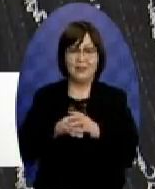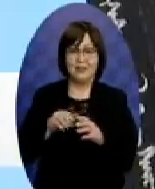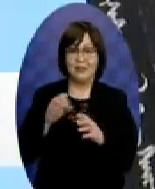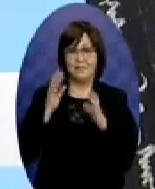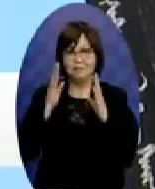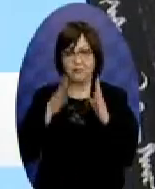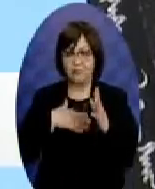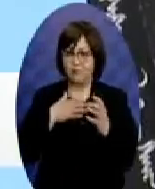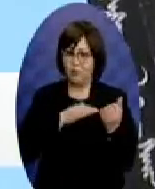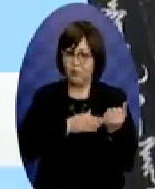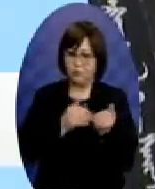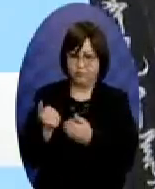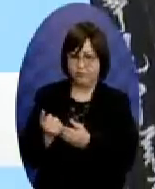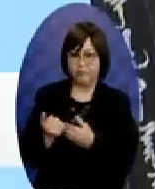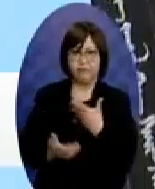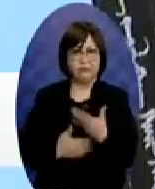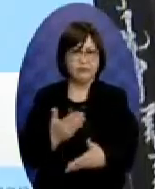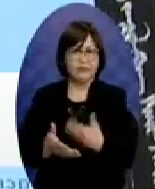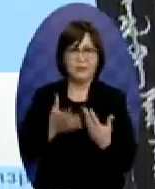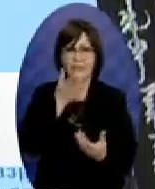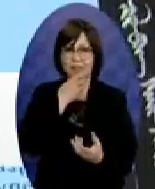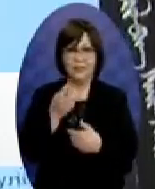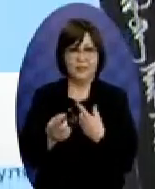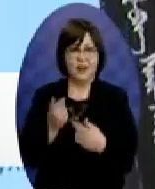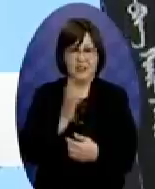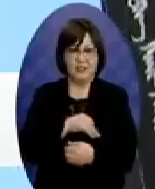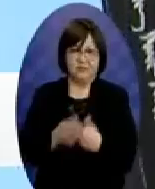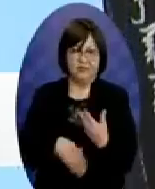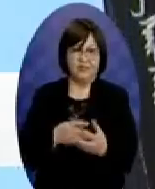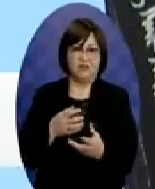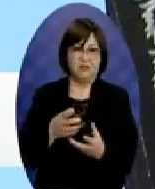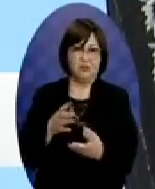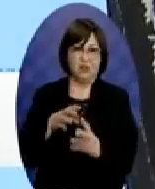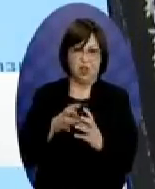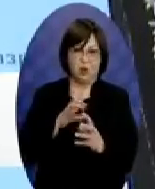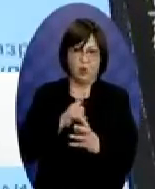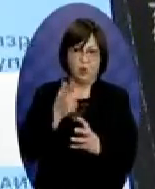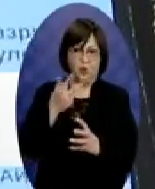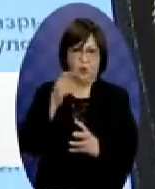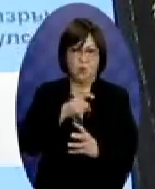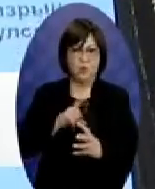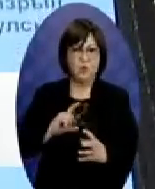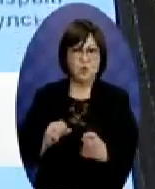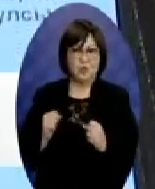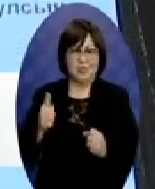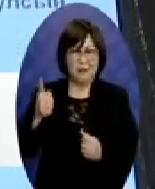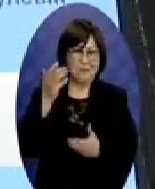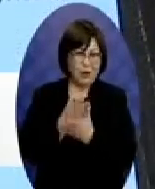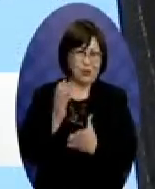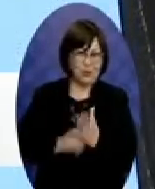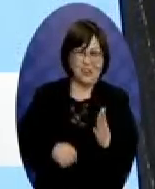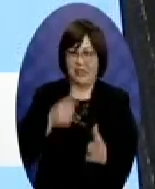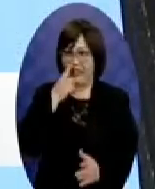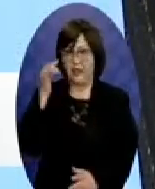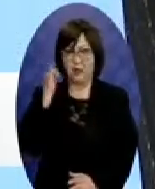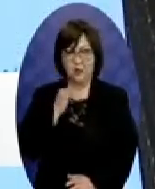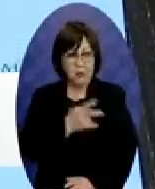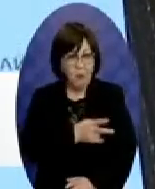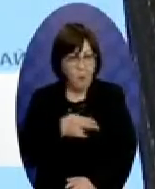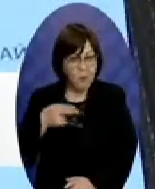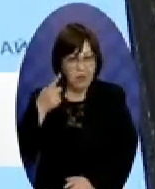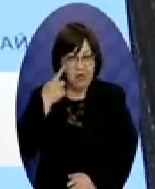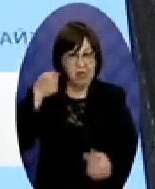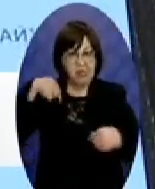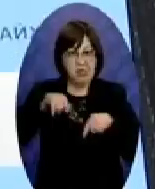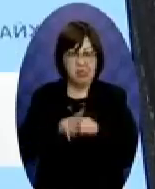нь дэлхийн 130 орчим улсад бол хүчин төгөлтэй байх юма гэдгийг хэлсэн. За гэтэл өнөөдөр ирээнд одоо өнөөдөр хууль хангалттай хэрэгжиж чадахгүй